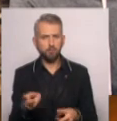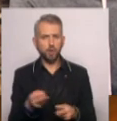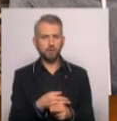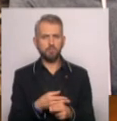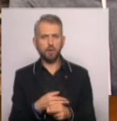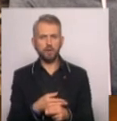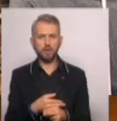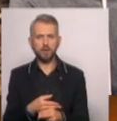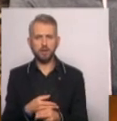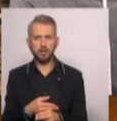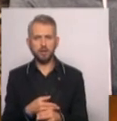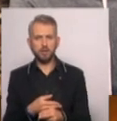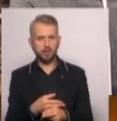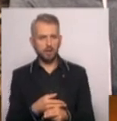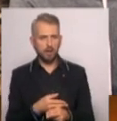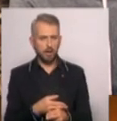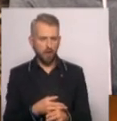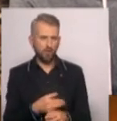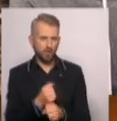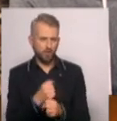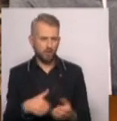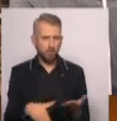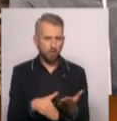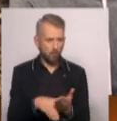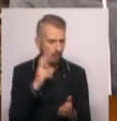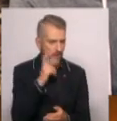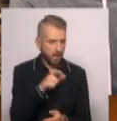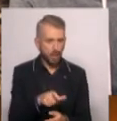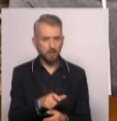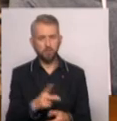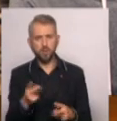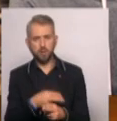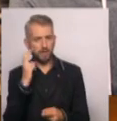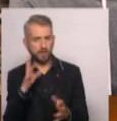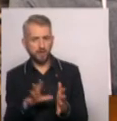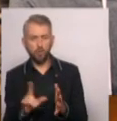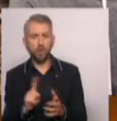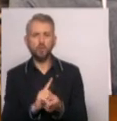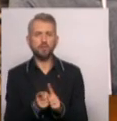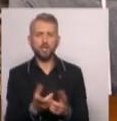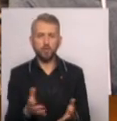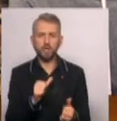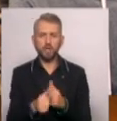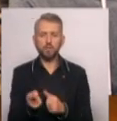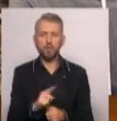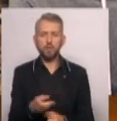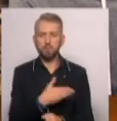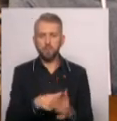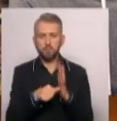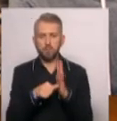на ліфта Київенерго і стала в нас саме Київ Теплоенерго. Скажіть, будь ласка, а що змінилося? Крім того, що ми